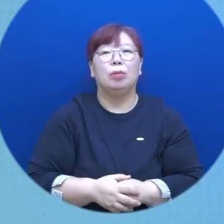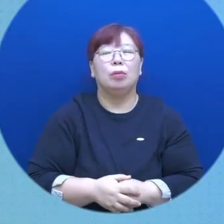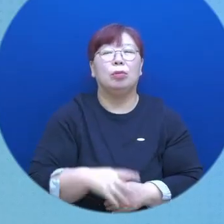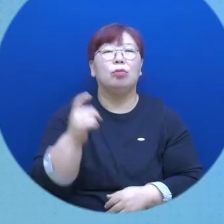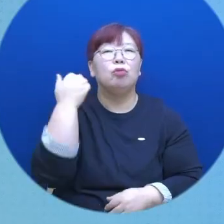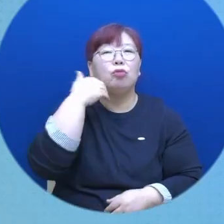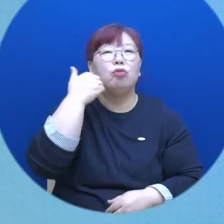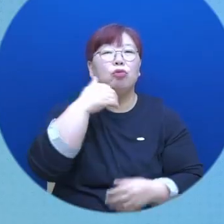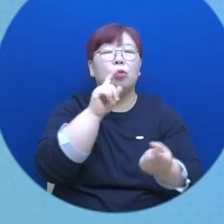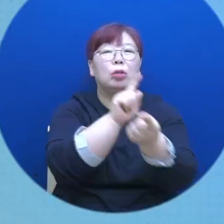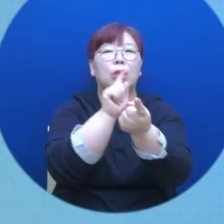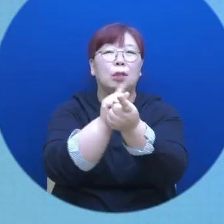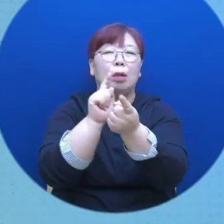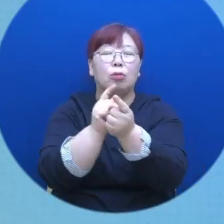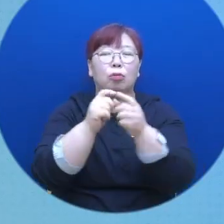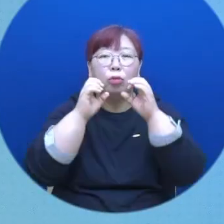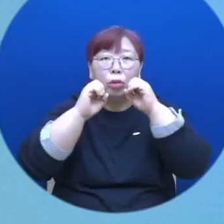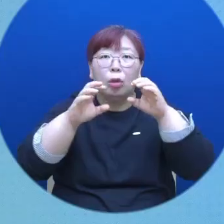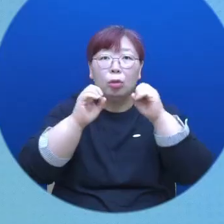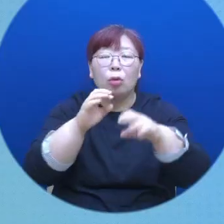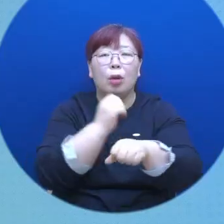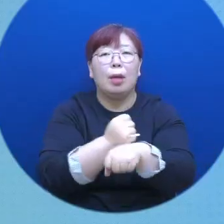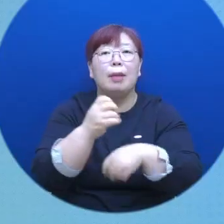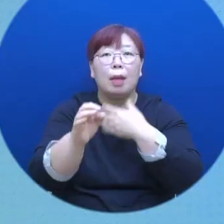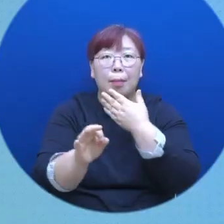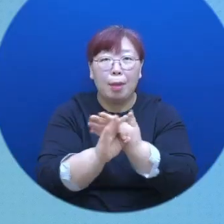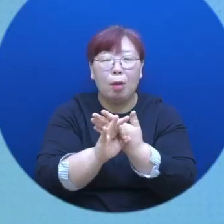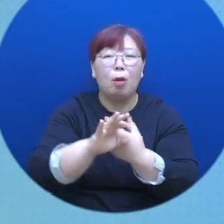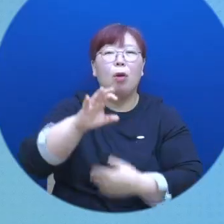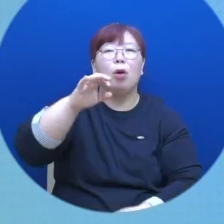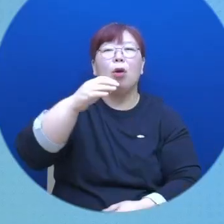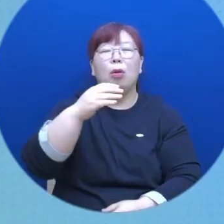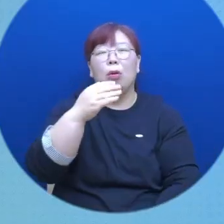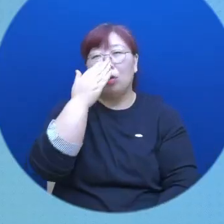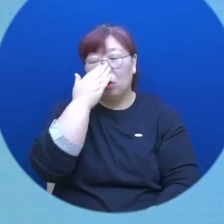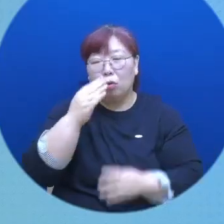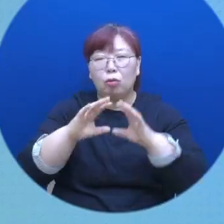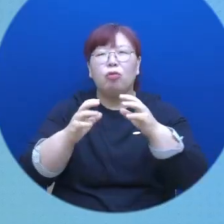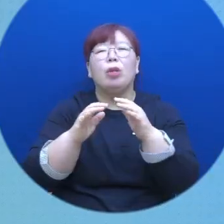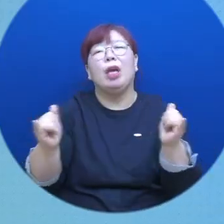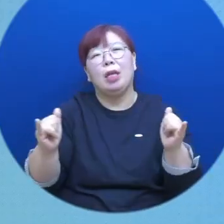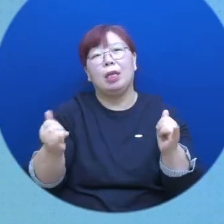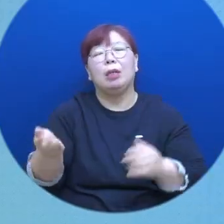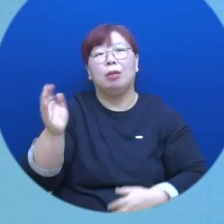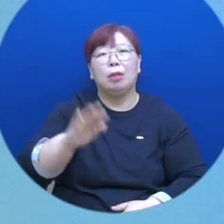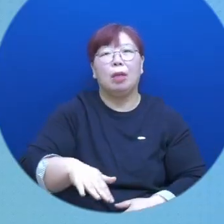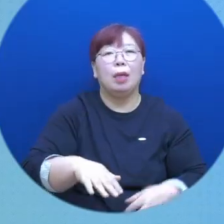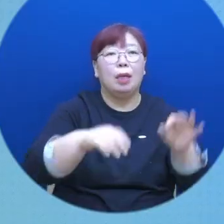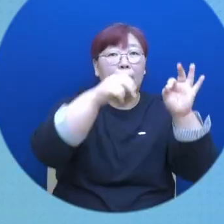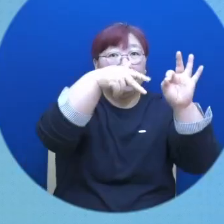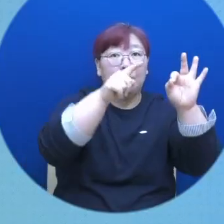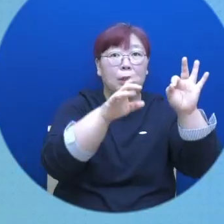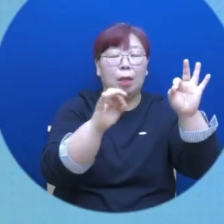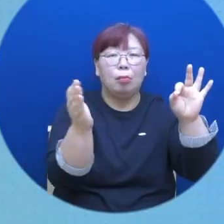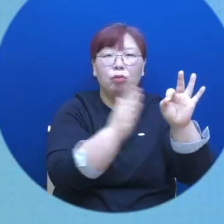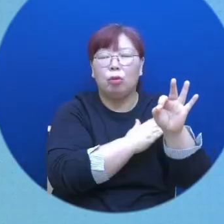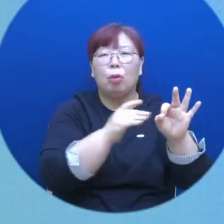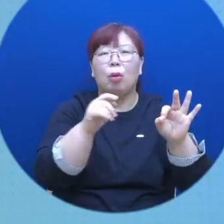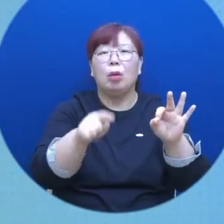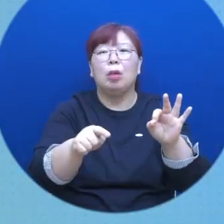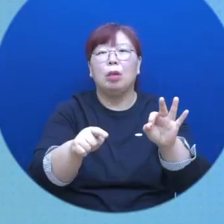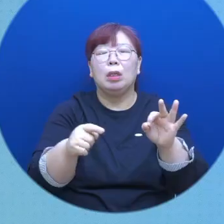유대인이에요. 근데 이 10장을 기점으로 해서 그 사역이 확장이 돼요.